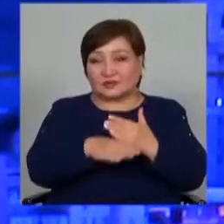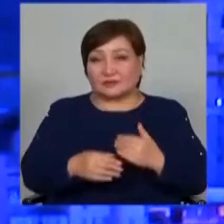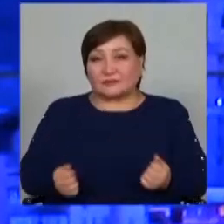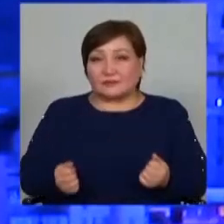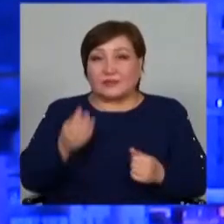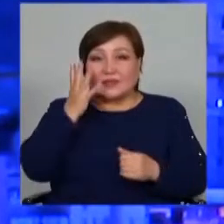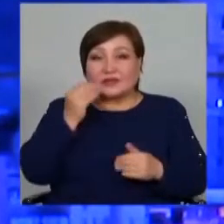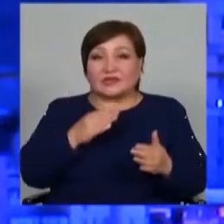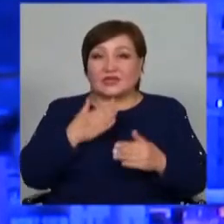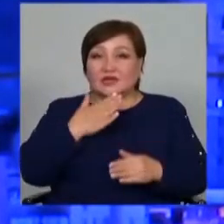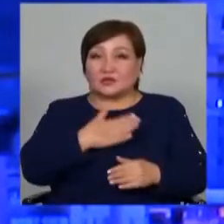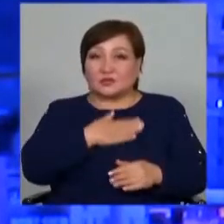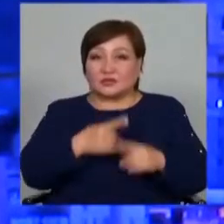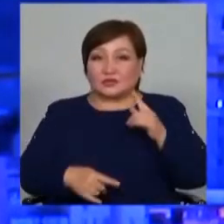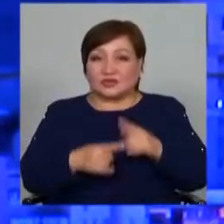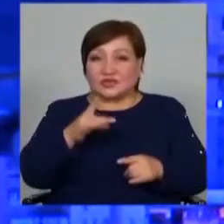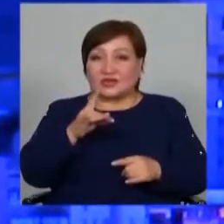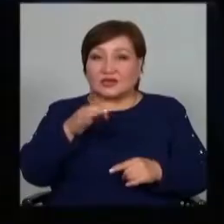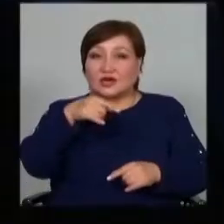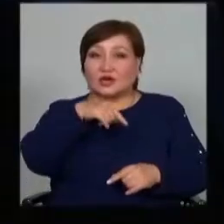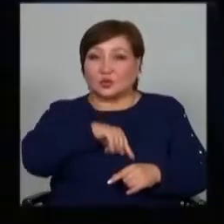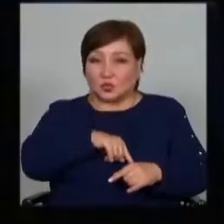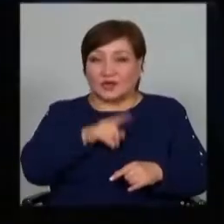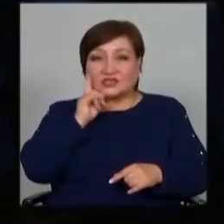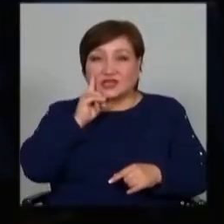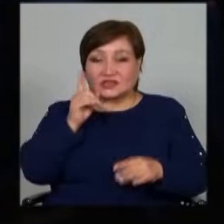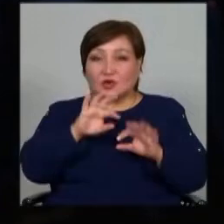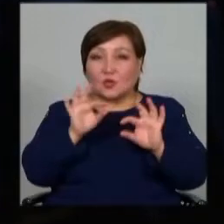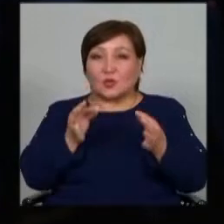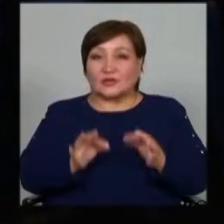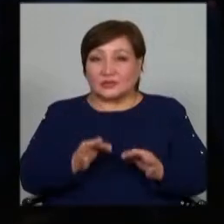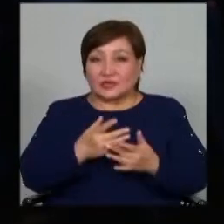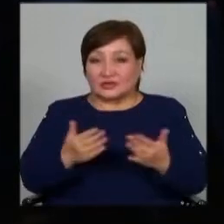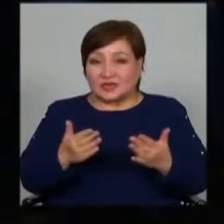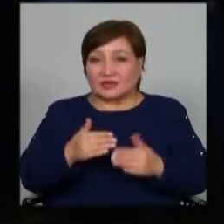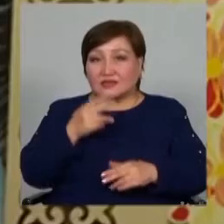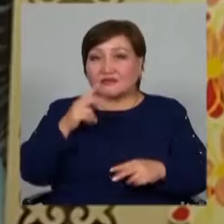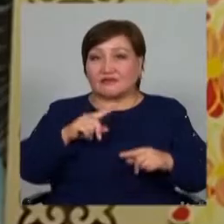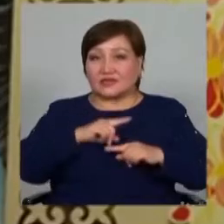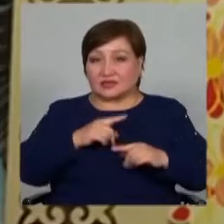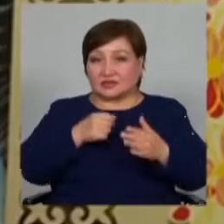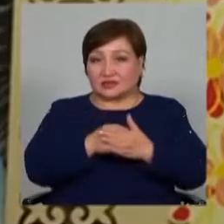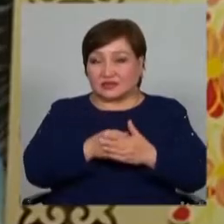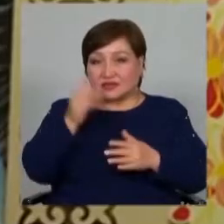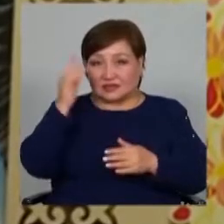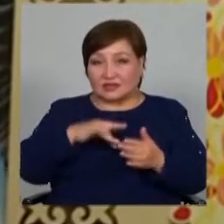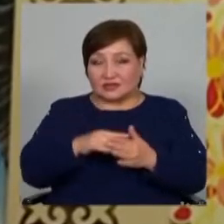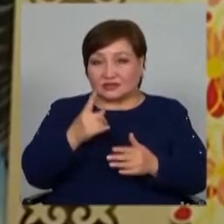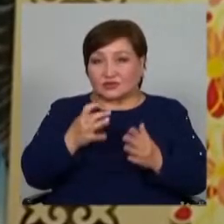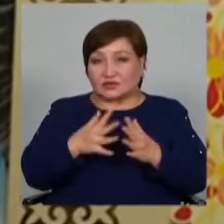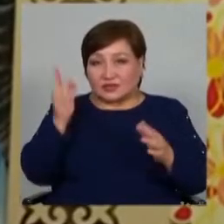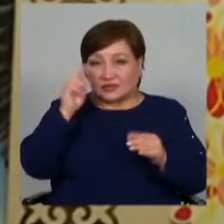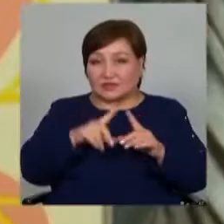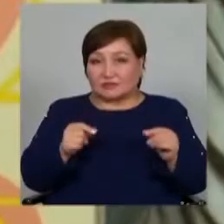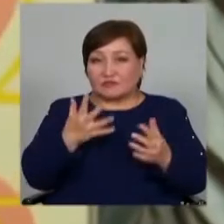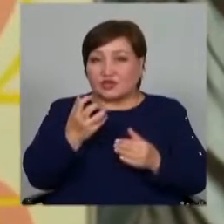Алматыда «Патриоттық рух, басты құндылық» атты жас өнерпаздар байқауы өз мәресіне жетті. Шараға қаламыздың 100-ден астам мектебінен барлығы 500-ге жуық